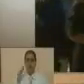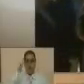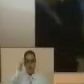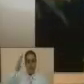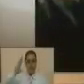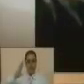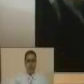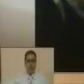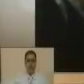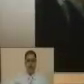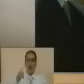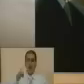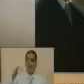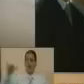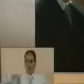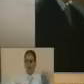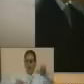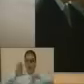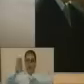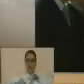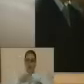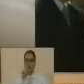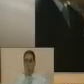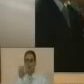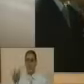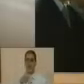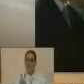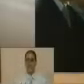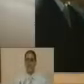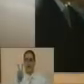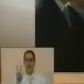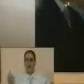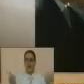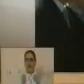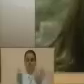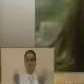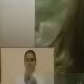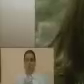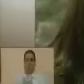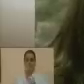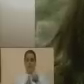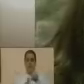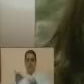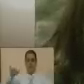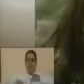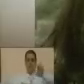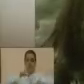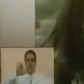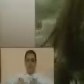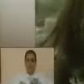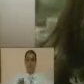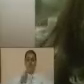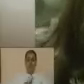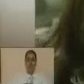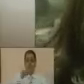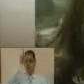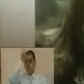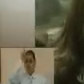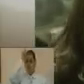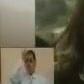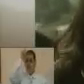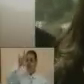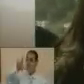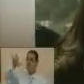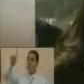المبيت القادمين من الدول العربية استحوذوا على 67% من إجمالي عدد الزوار، في حين شكل عدد القادمين